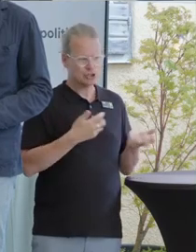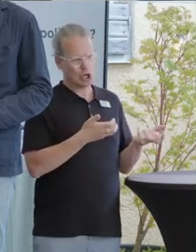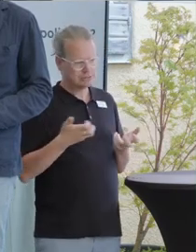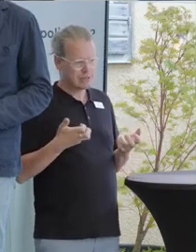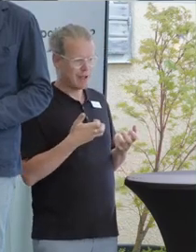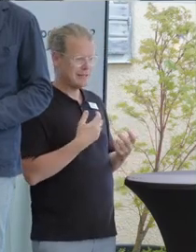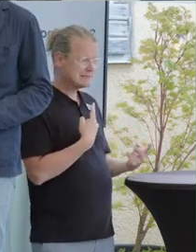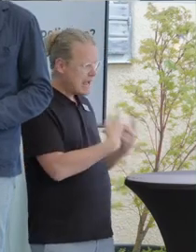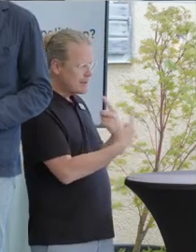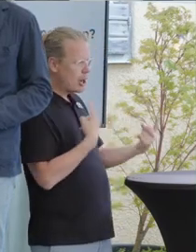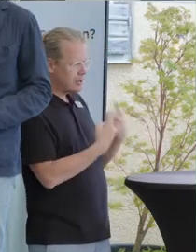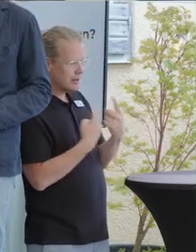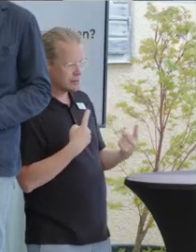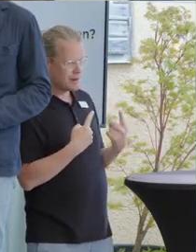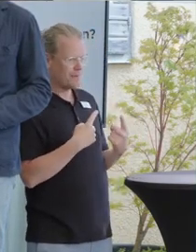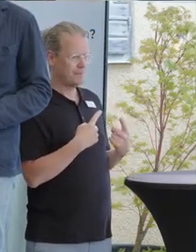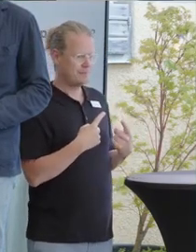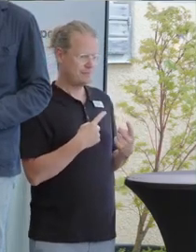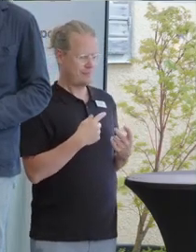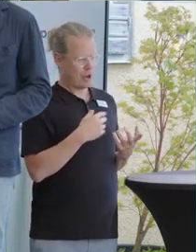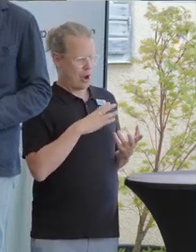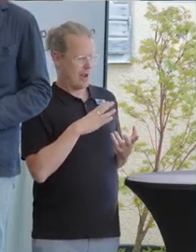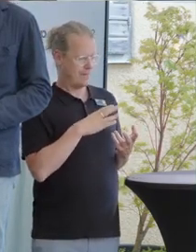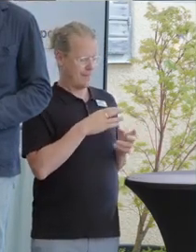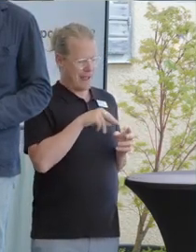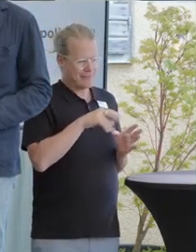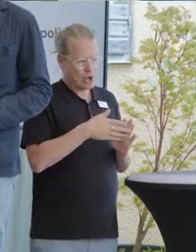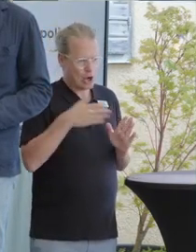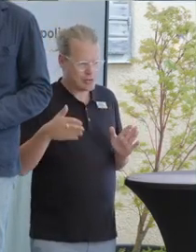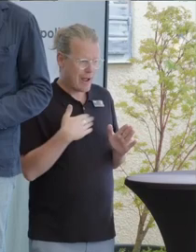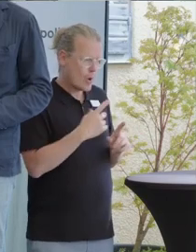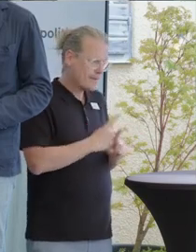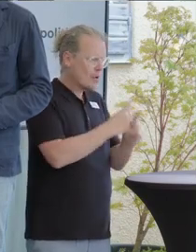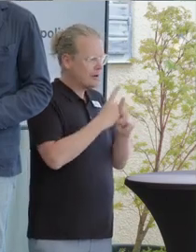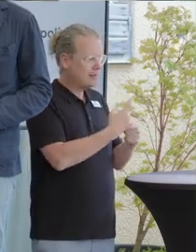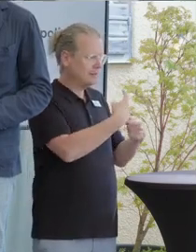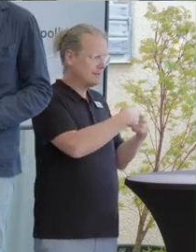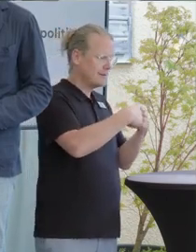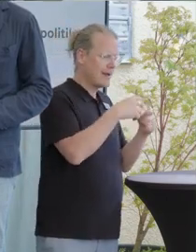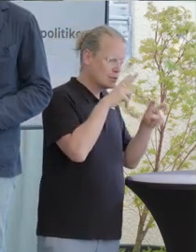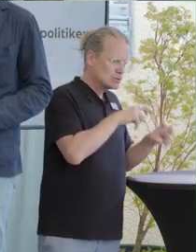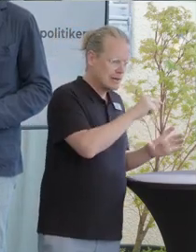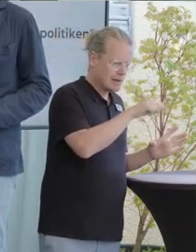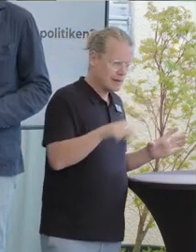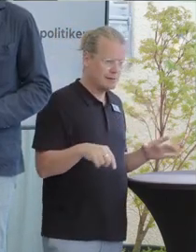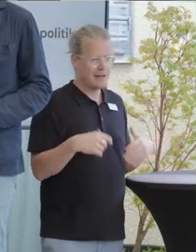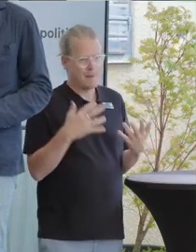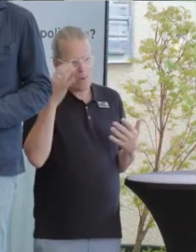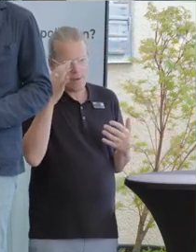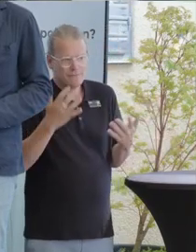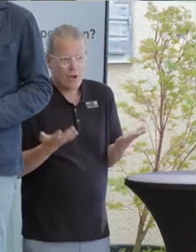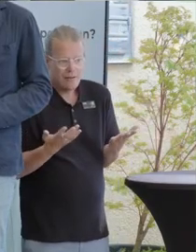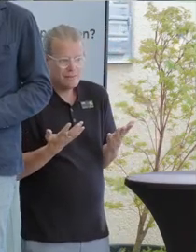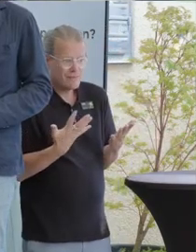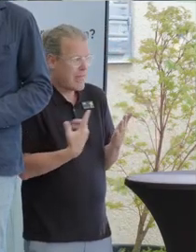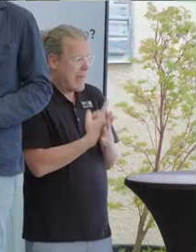myndigheterna också på något sätt har det här uppföljningsarbetet gentemot forskarna, gentemot den här problematiken. Så jag tycker helt enkelt